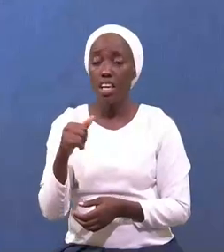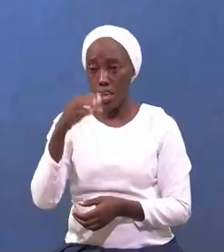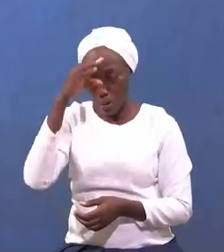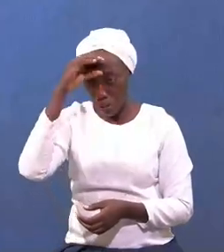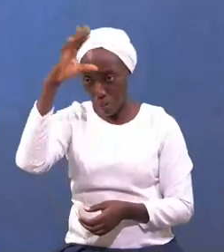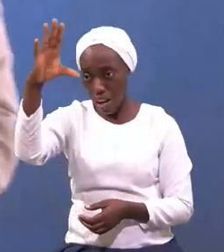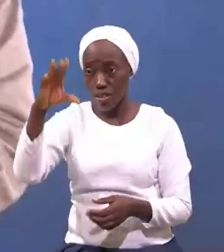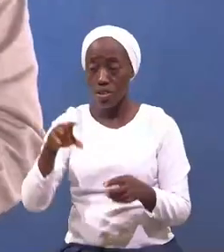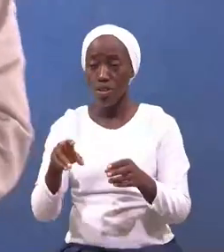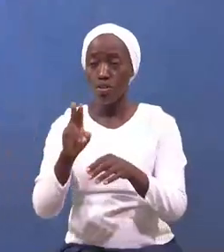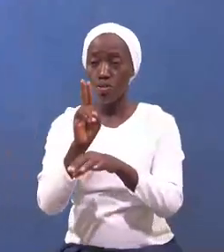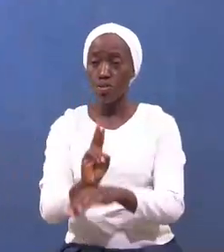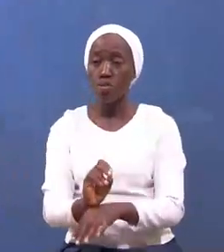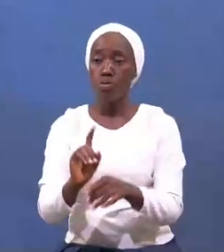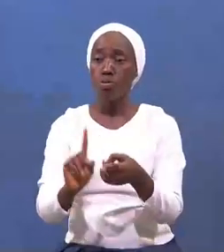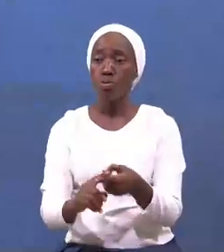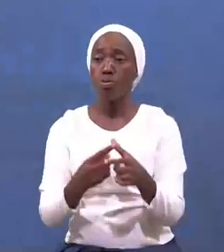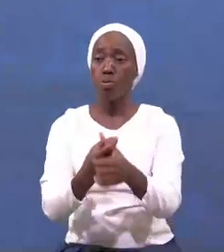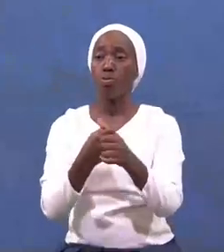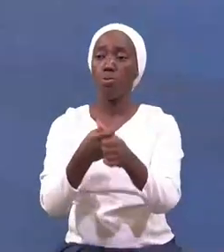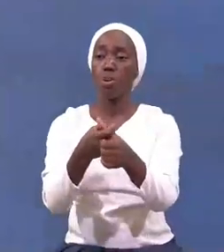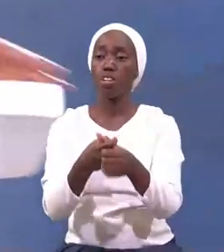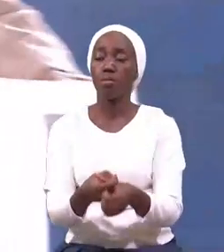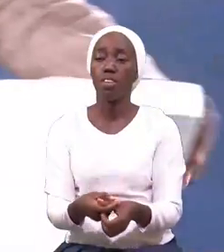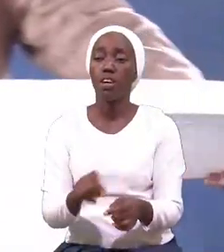tu n'es pas un homme, une femme qui était habituée à courir.